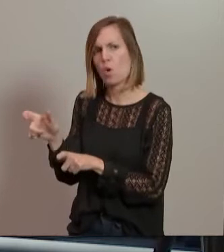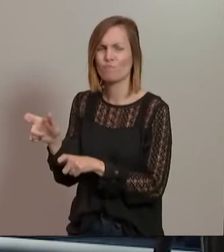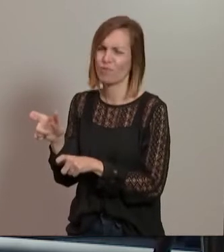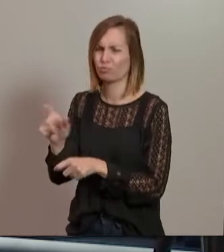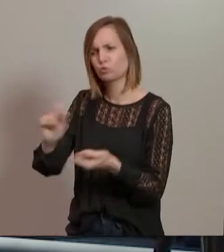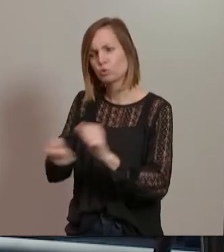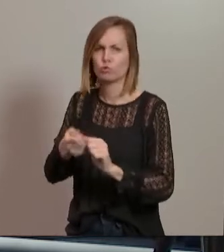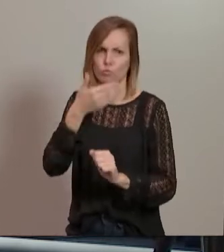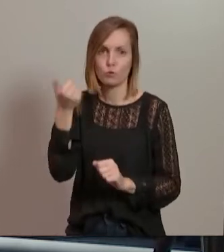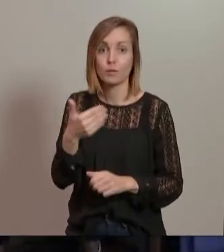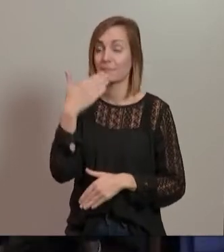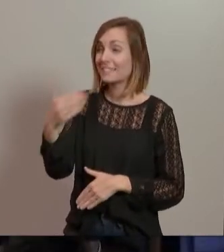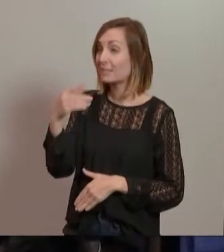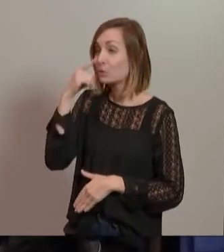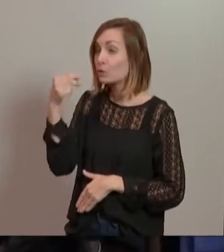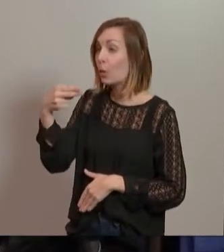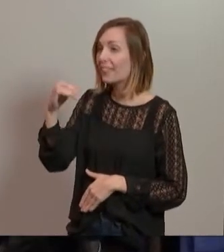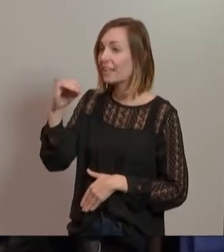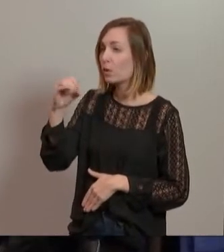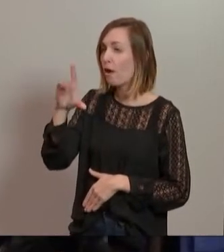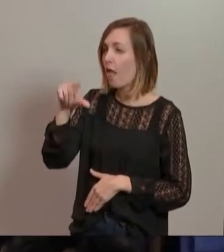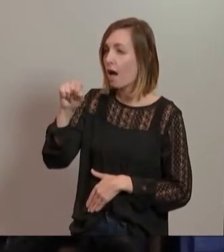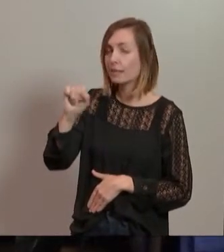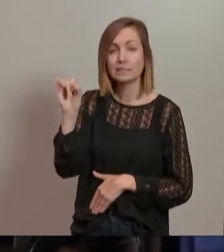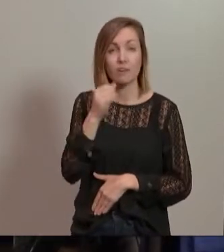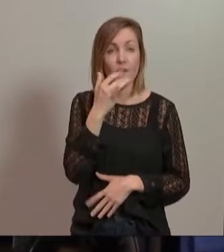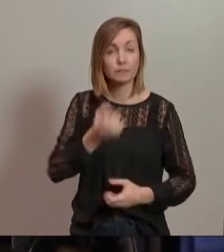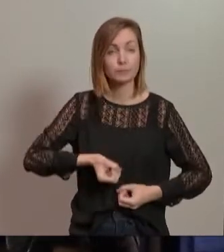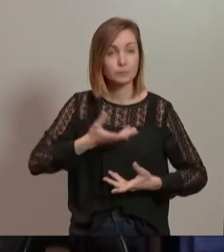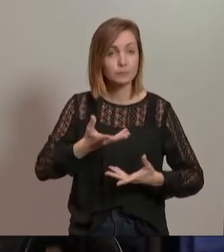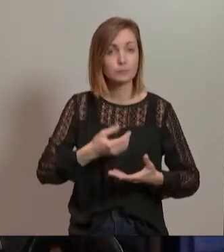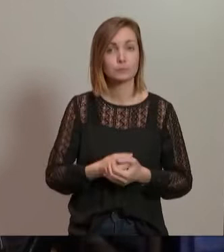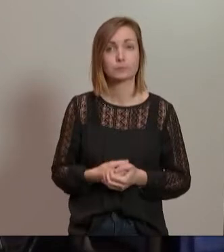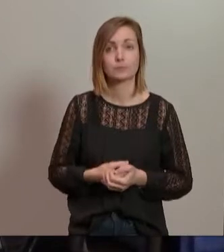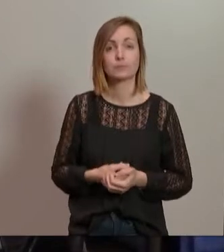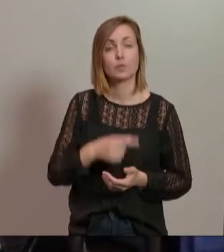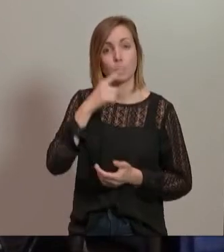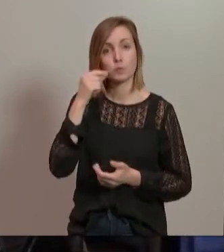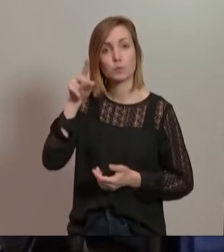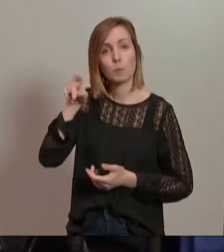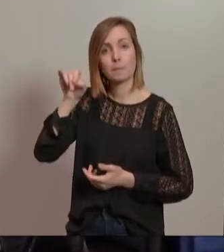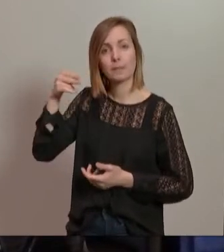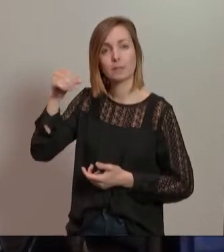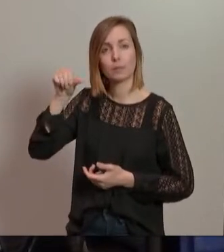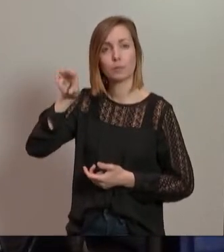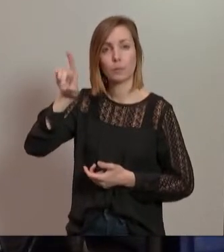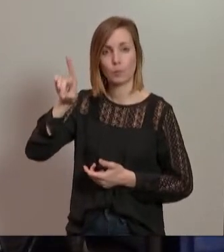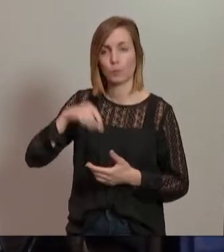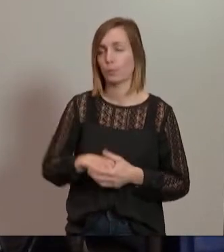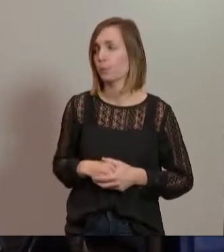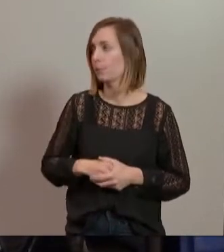Merci, monsieur Nicolas. Une autre intervention, Jacques Pinault.